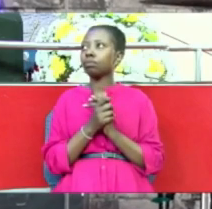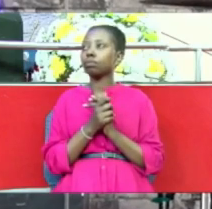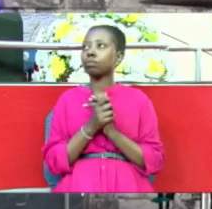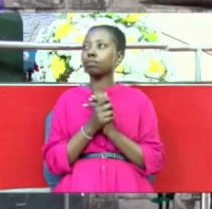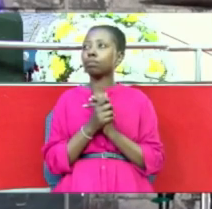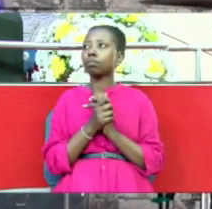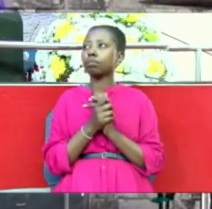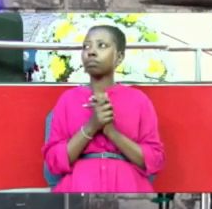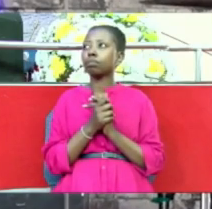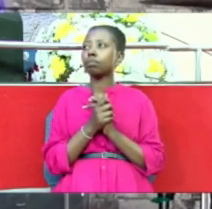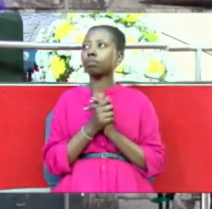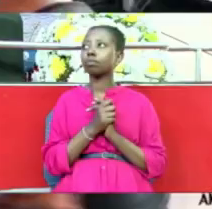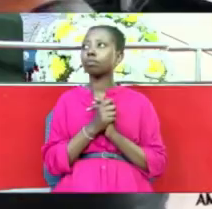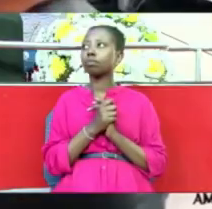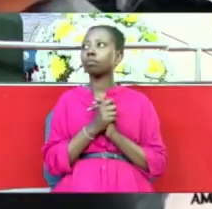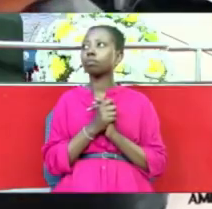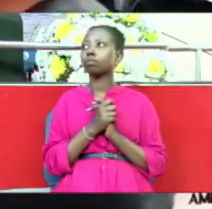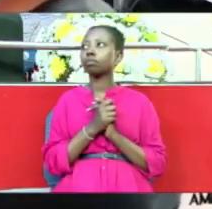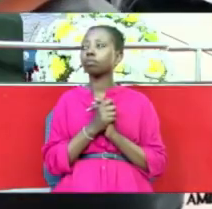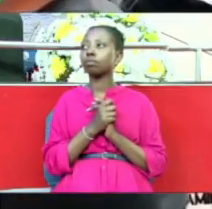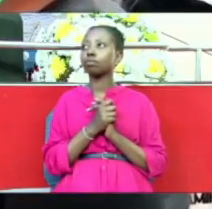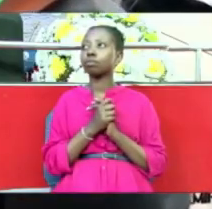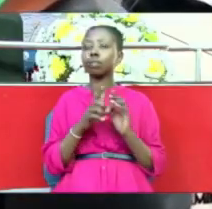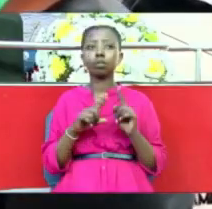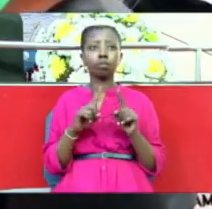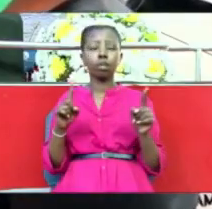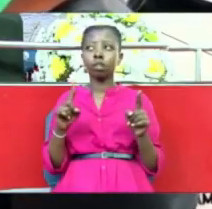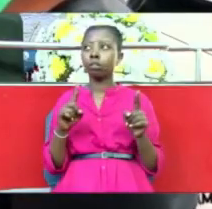Lakini hebu nifanye onyo.